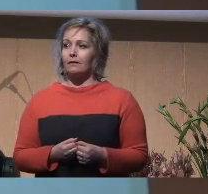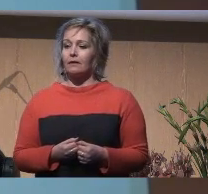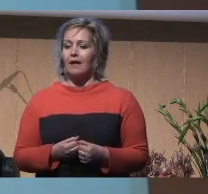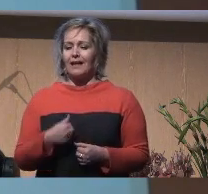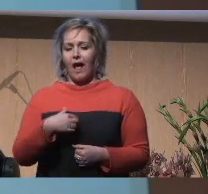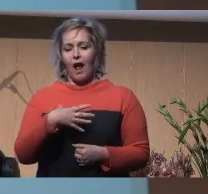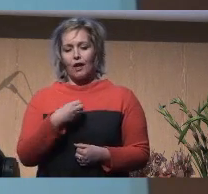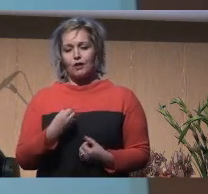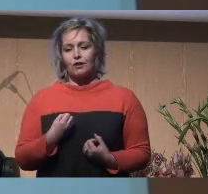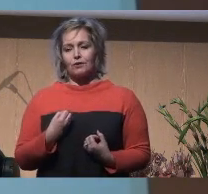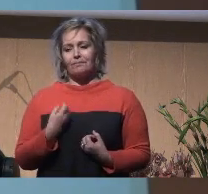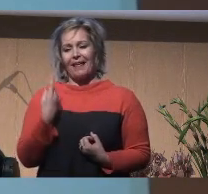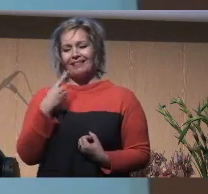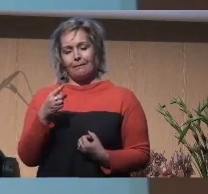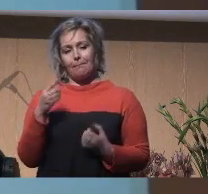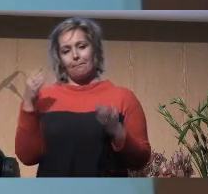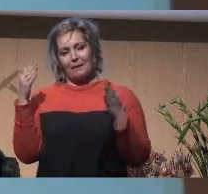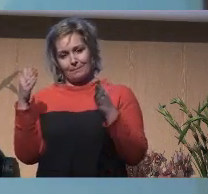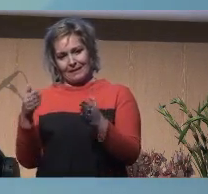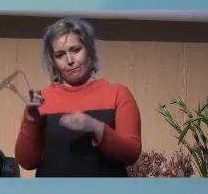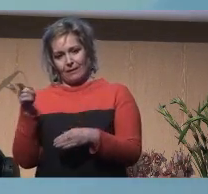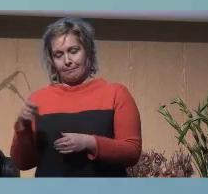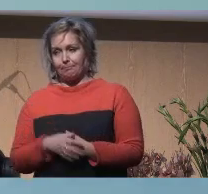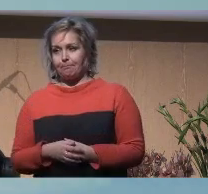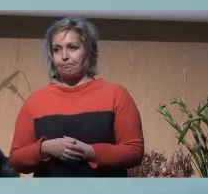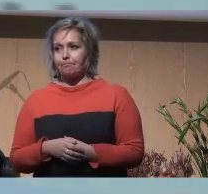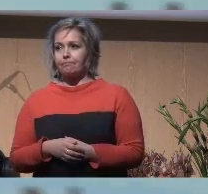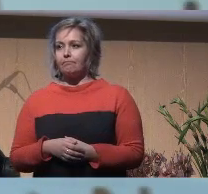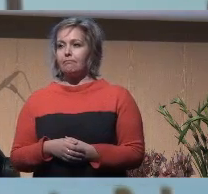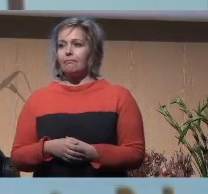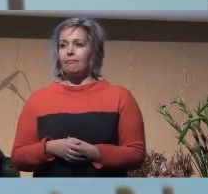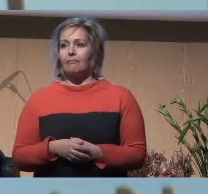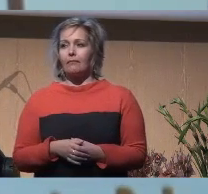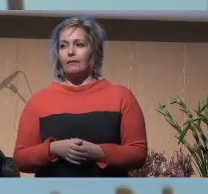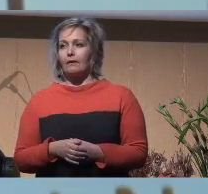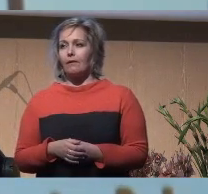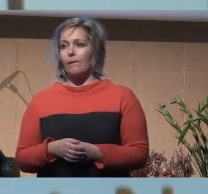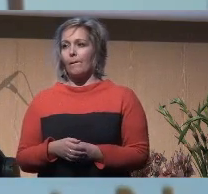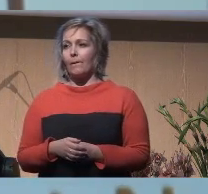Jeg hadde lyst til å bringe inn et perspektiv på dette, som